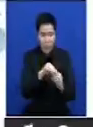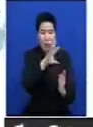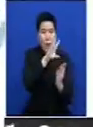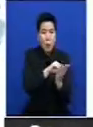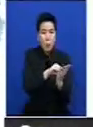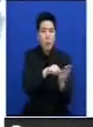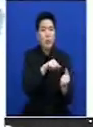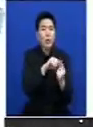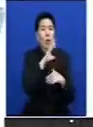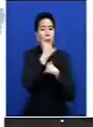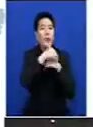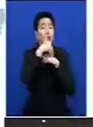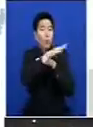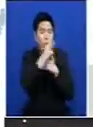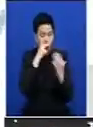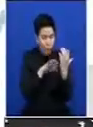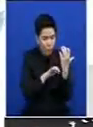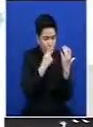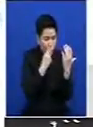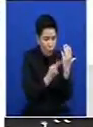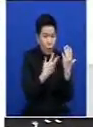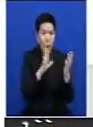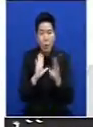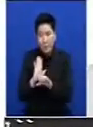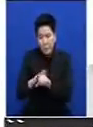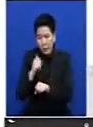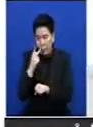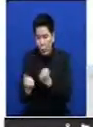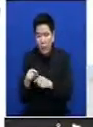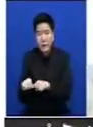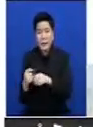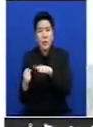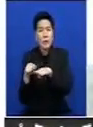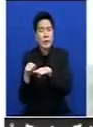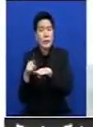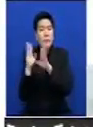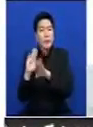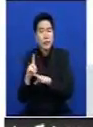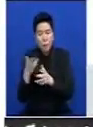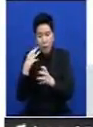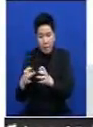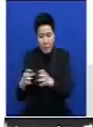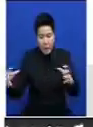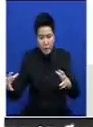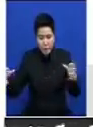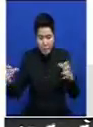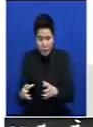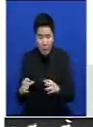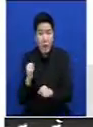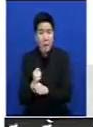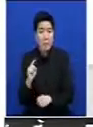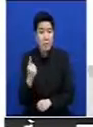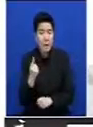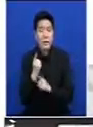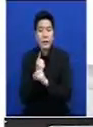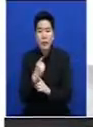ของบริษัทในต่างประเทศรวมทั้งผลการวิเคราะห์ของผู้เชี่ยวชาญด้วยว่ารถยนต์คันดังกล่าวเคยถูกแยกชิ้นส่วนเข้ามาประกอบใหม